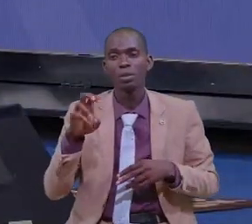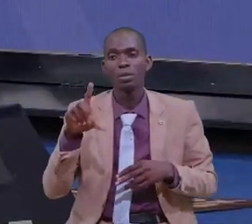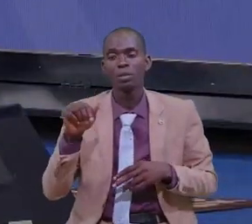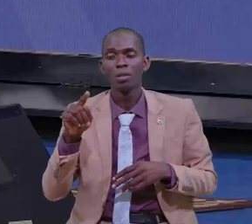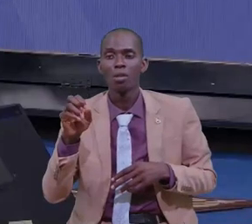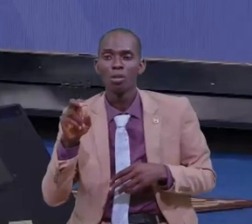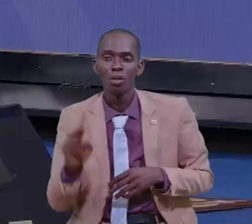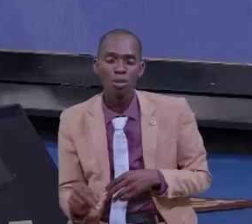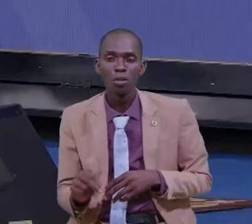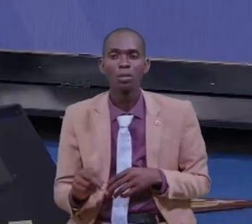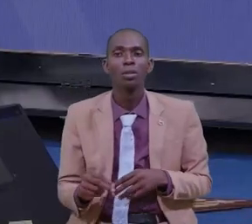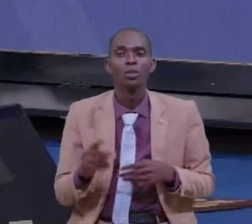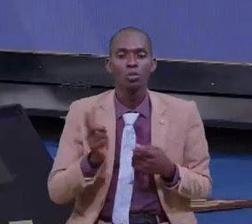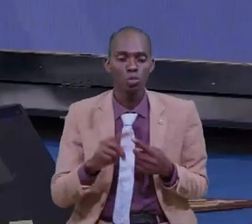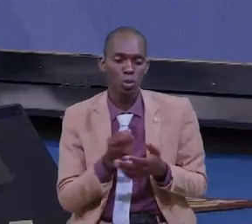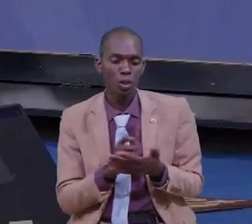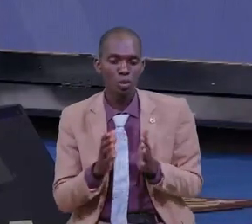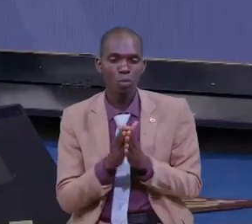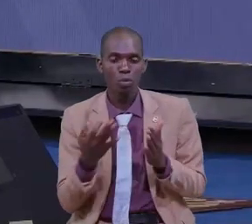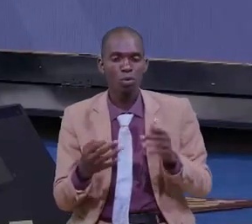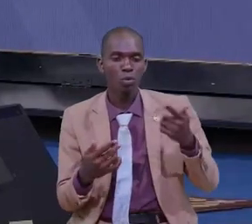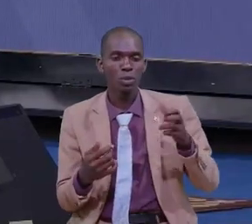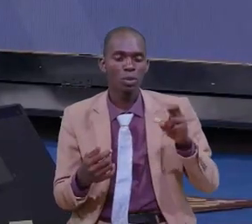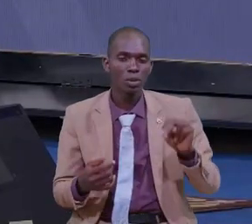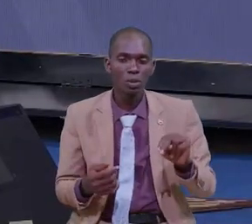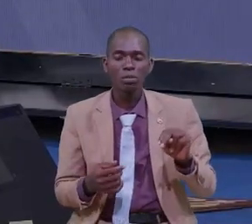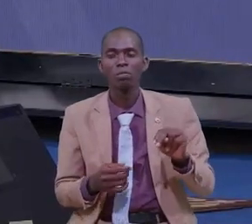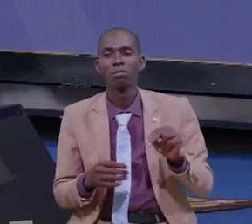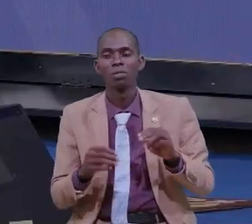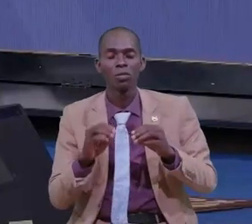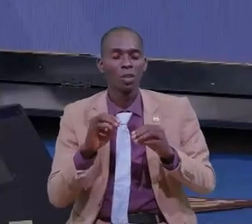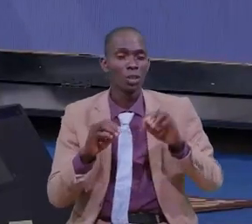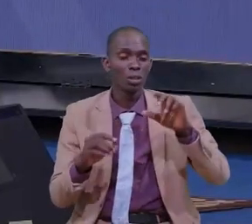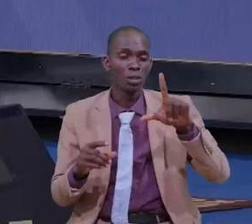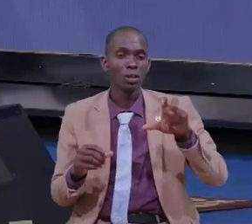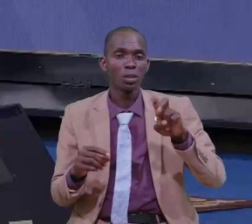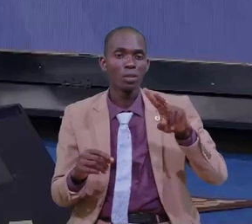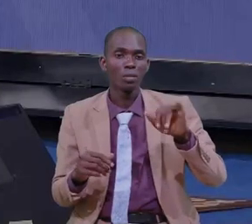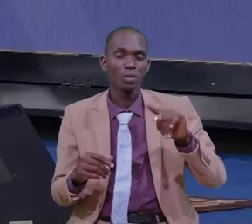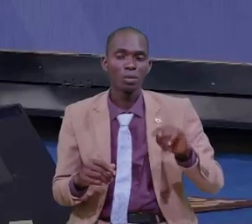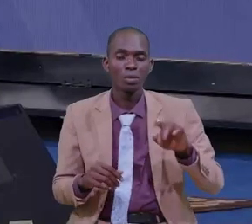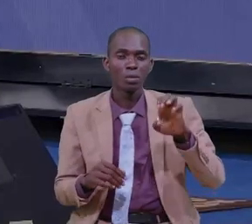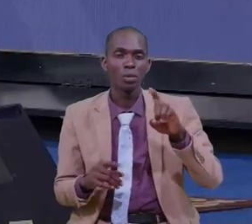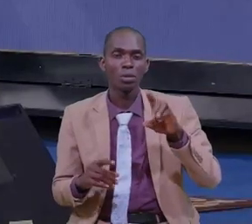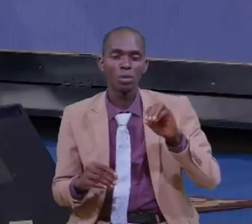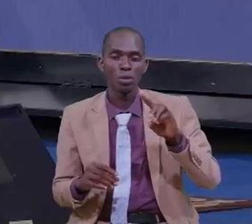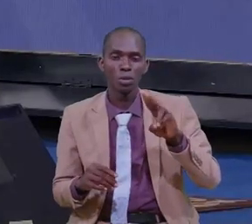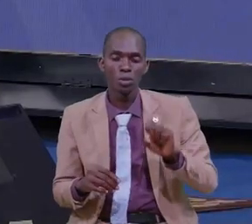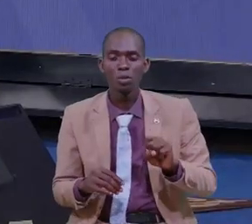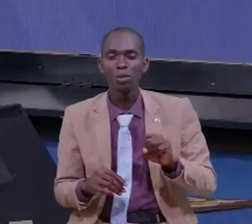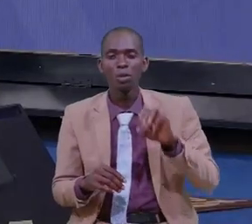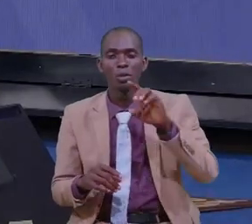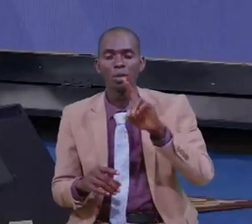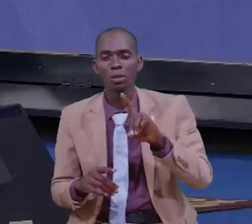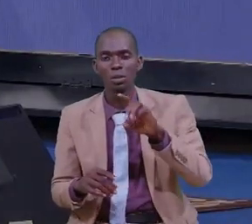écrire Genèse, Exode, Lévitique, Nombre, Deutéronome. Et il a été